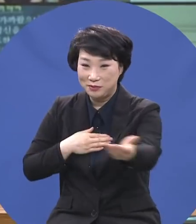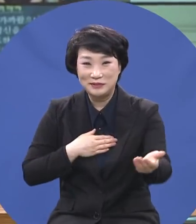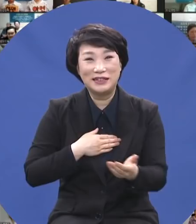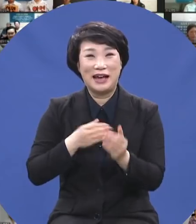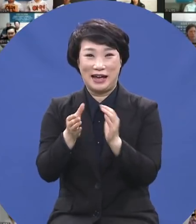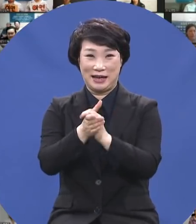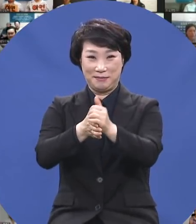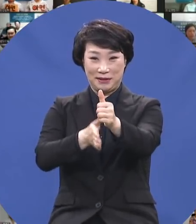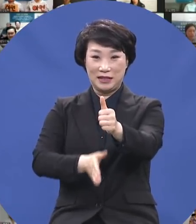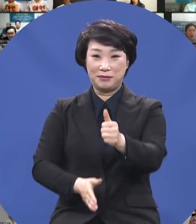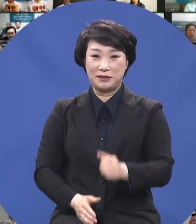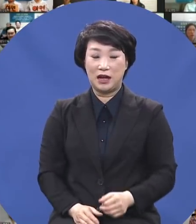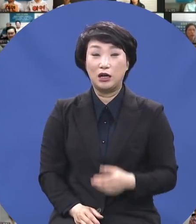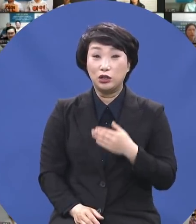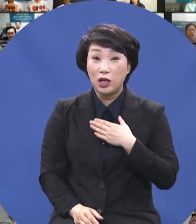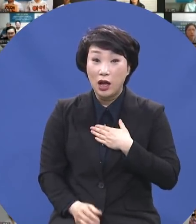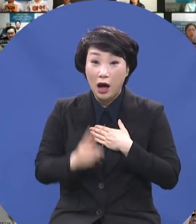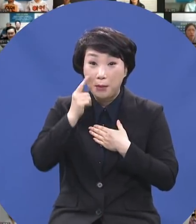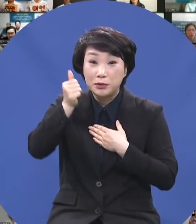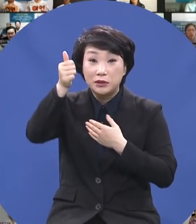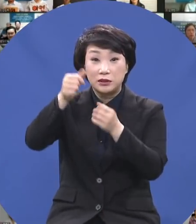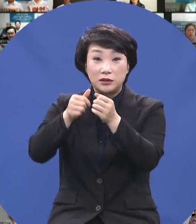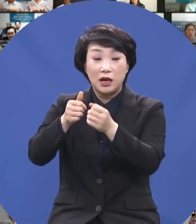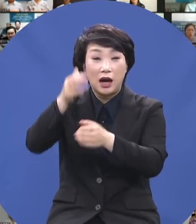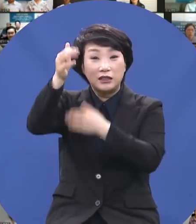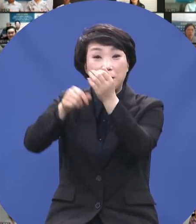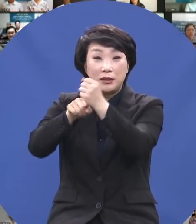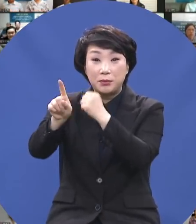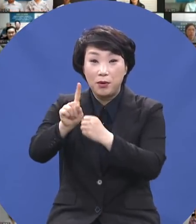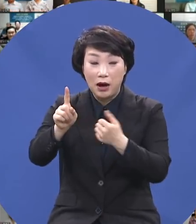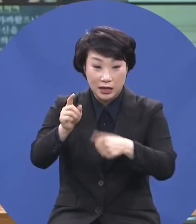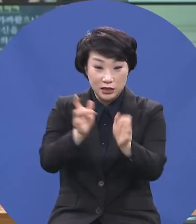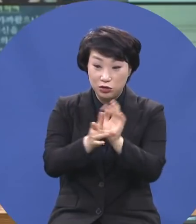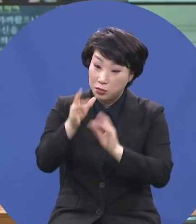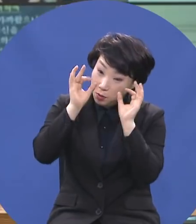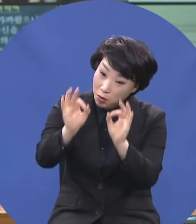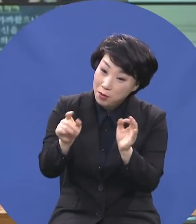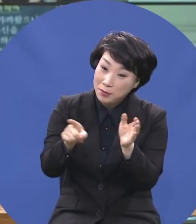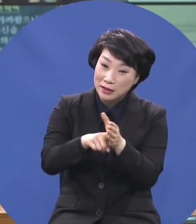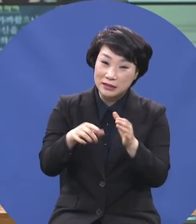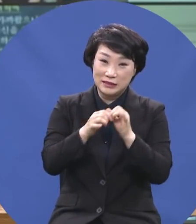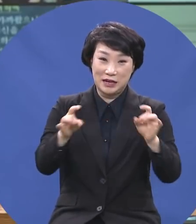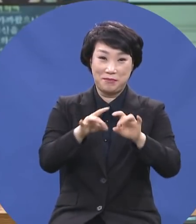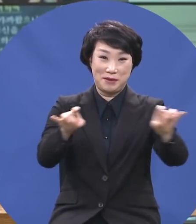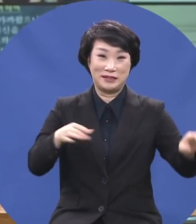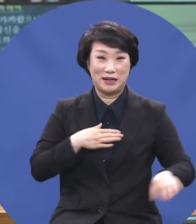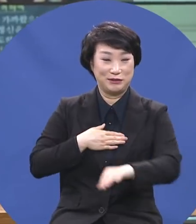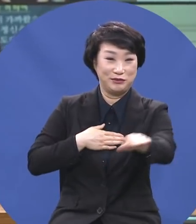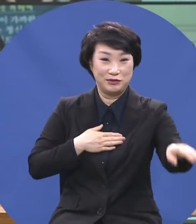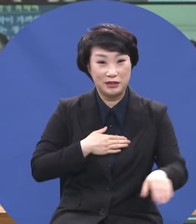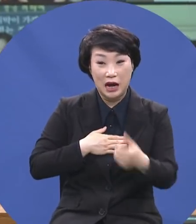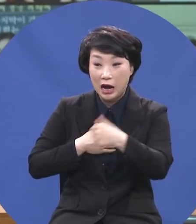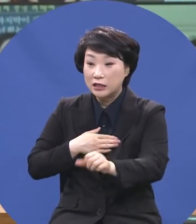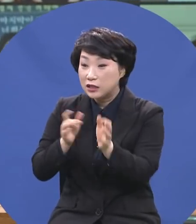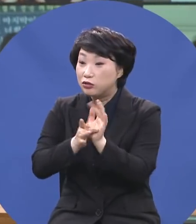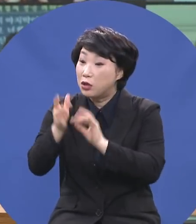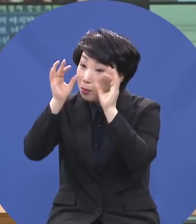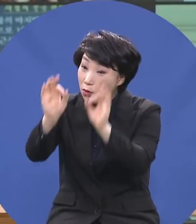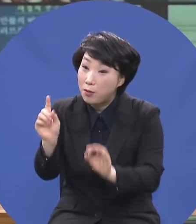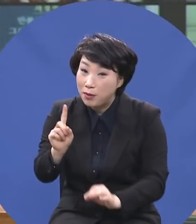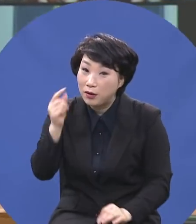합시다. 내 아버지의 뜻은 아들을 보고 믿는 자마다. 아들을 뭘